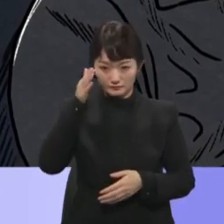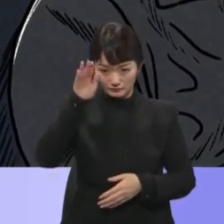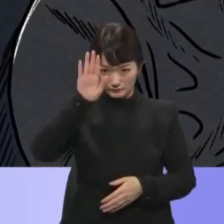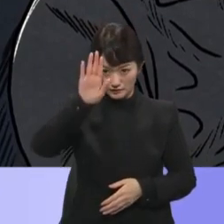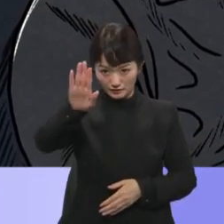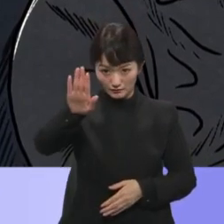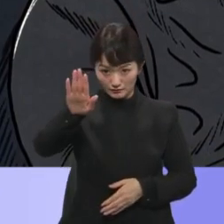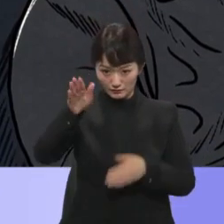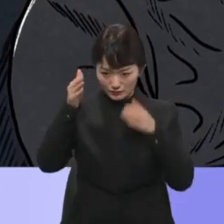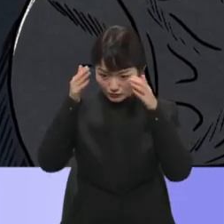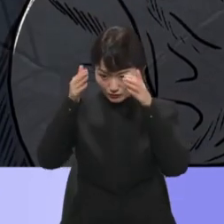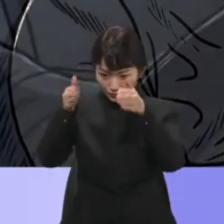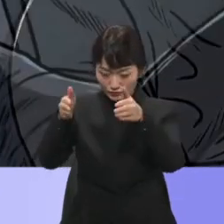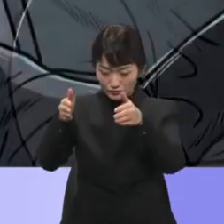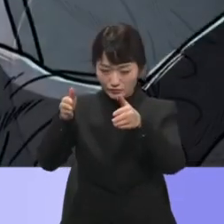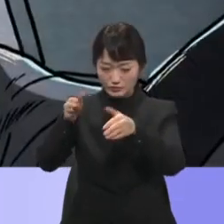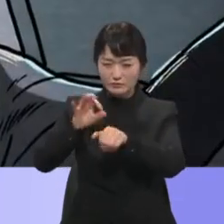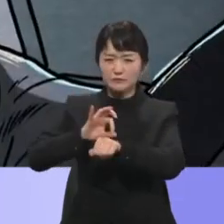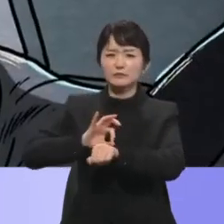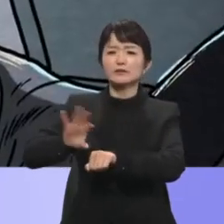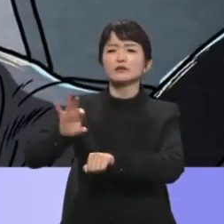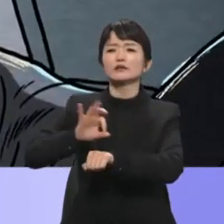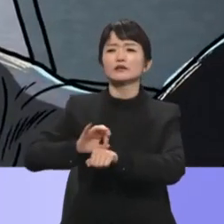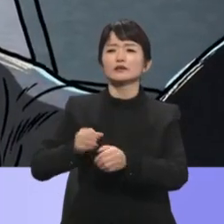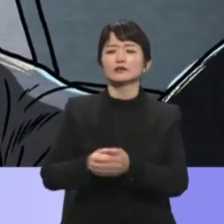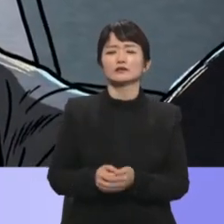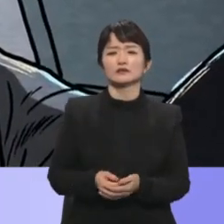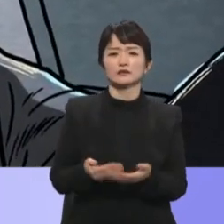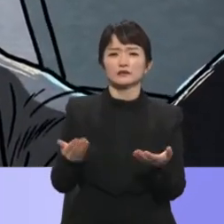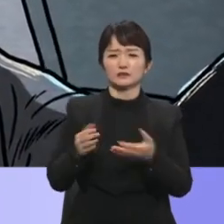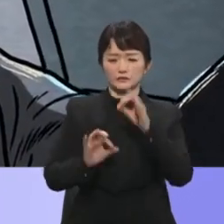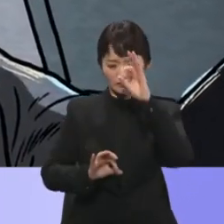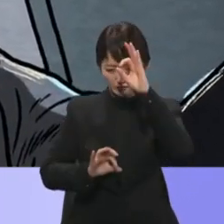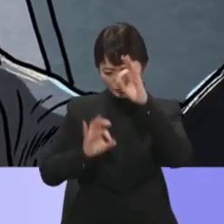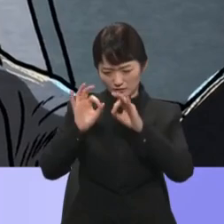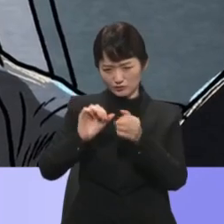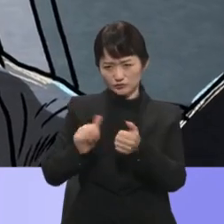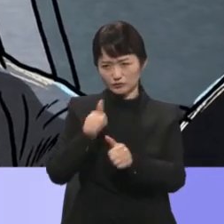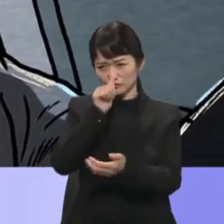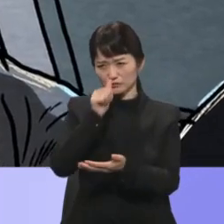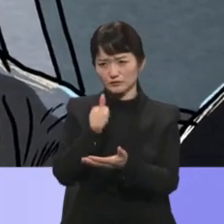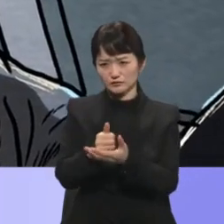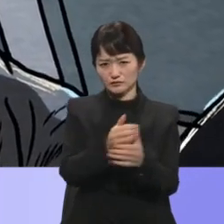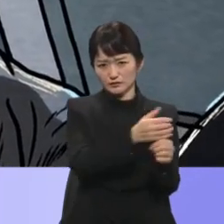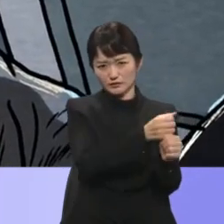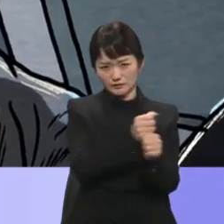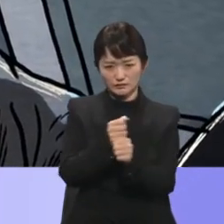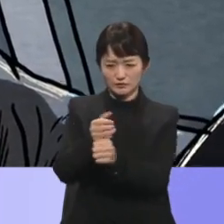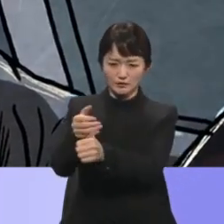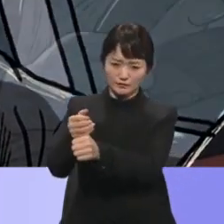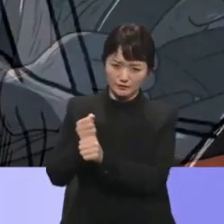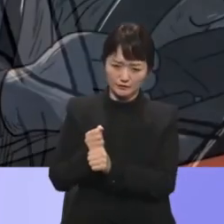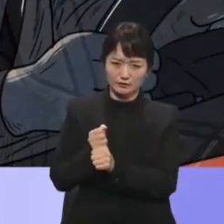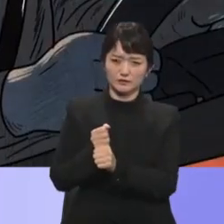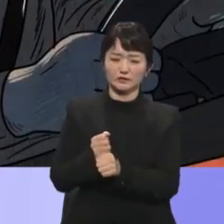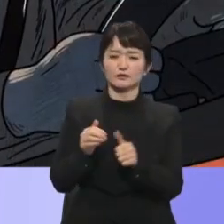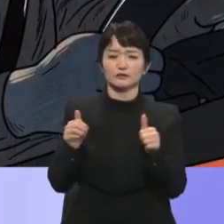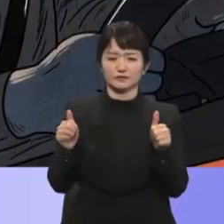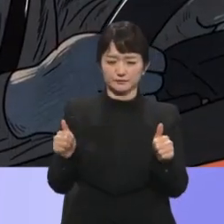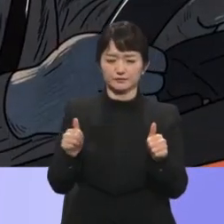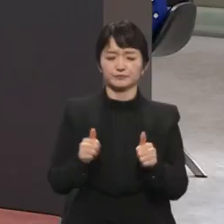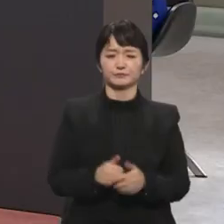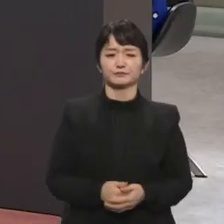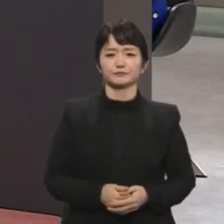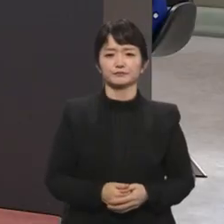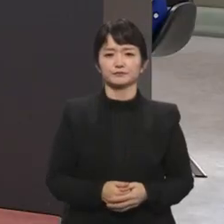태마니 했다고 그 업 업무상 과실 치사로 같이 거의 내가 재판에 넘겨졌던 그런 사건입니다 자 그런데 이제